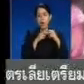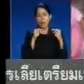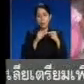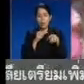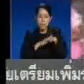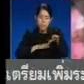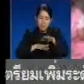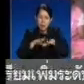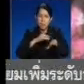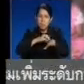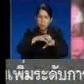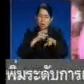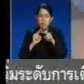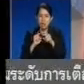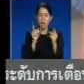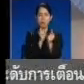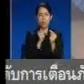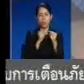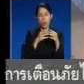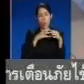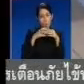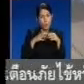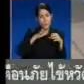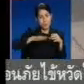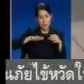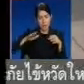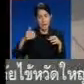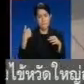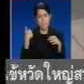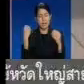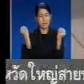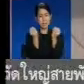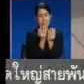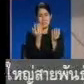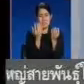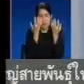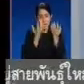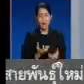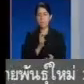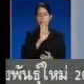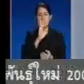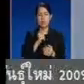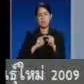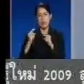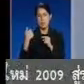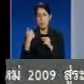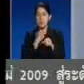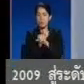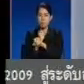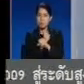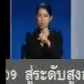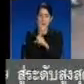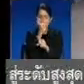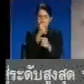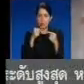ณะนี้พบการระบาดในกลุ่มเด็กเล็กเท่านั้นแต่สถานการณ์ไม่รุนแรงและยังไม่มีรายงานว่ามีการระบาดเพิ่มเติมไปจุดอื่นซึ่งเจ้าหน้า